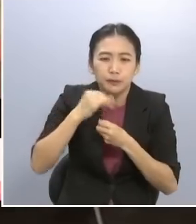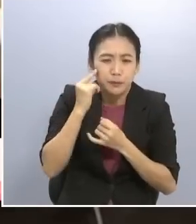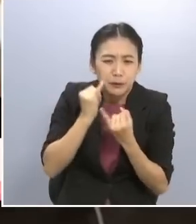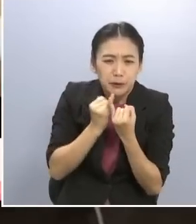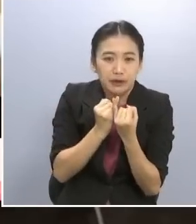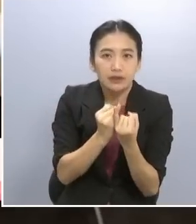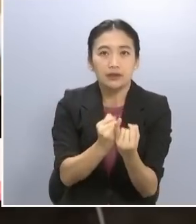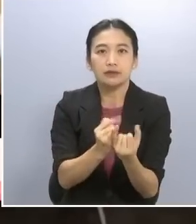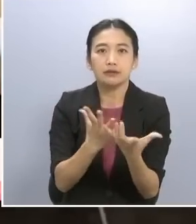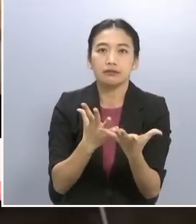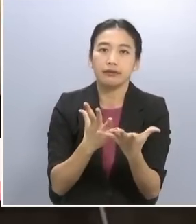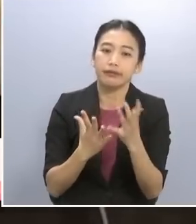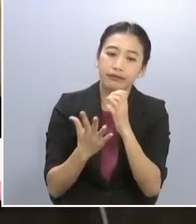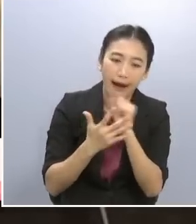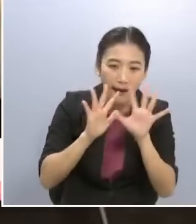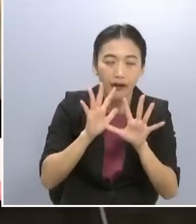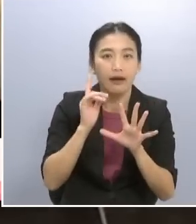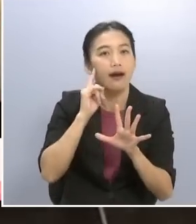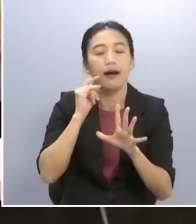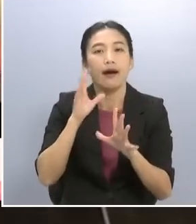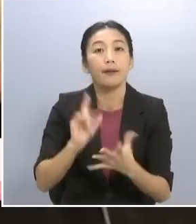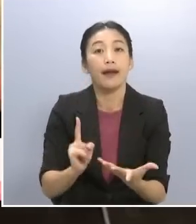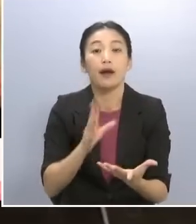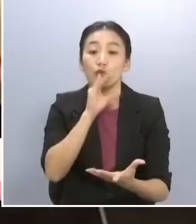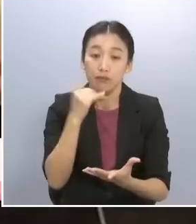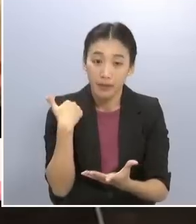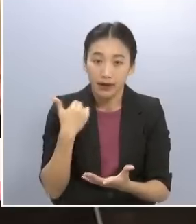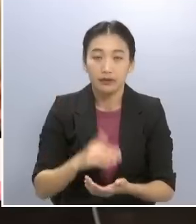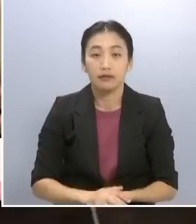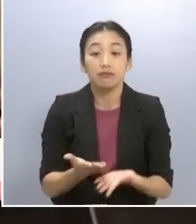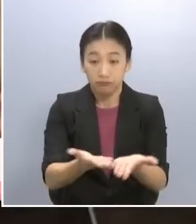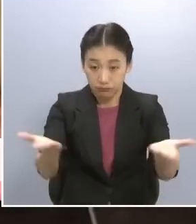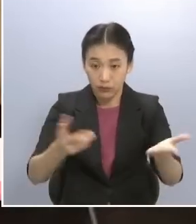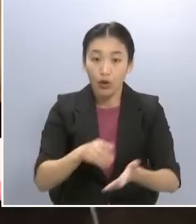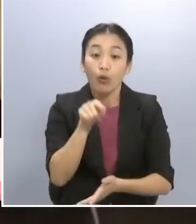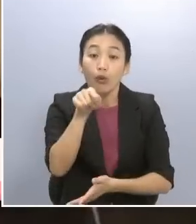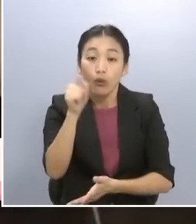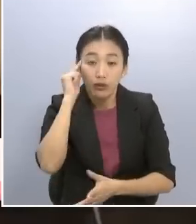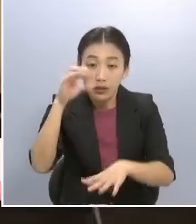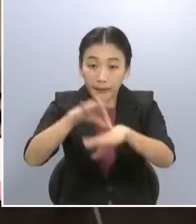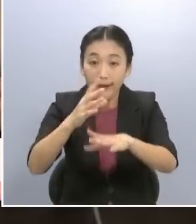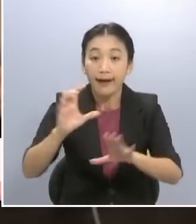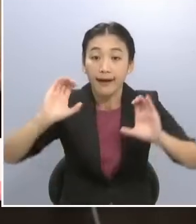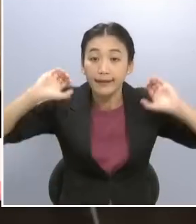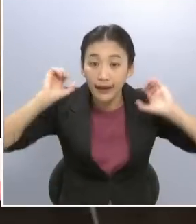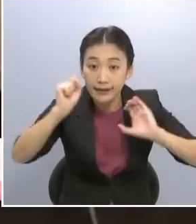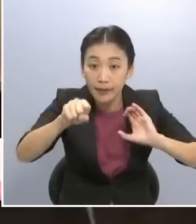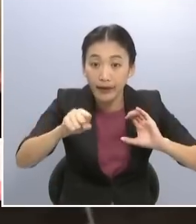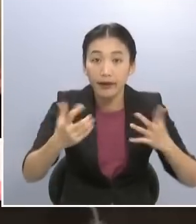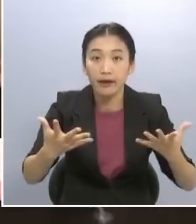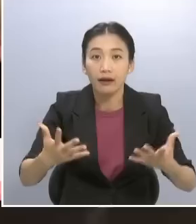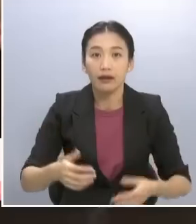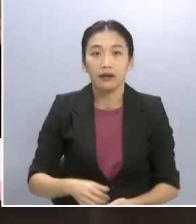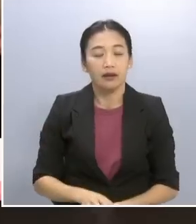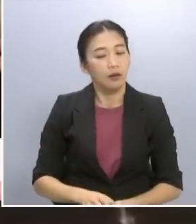กรธมันไม่ใช่ผมนี่ผมเป็นประชาชนคุณเป็นข้าราชการไม่ใช่เหรอ ไม ่เย็นผมจะเย็นเรื่องอะ